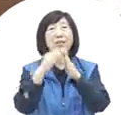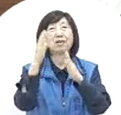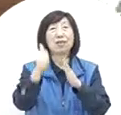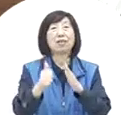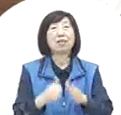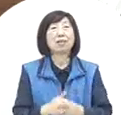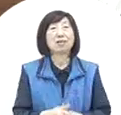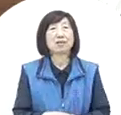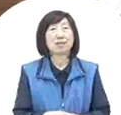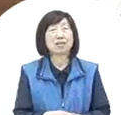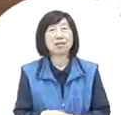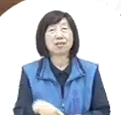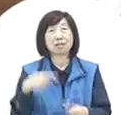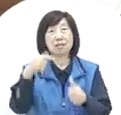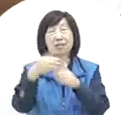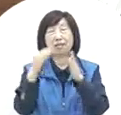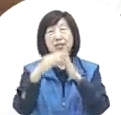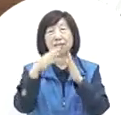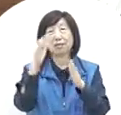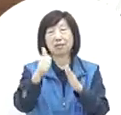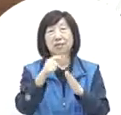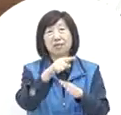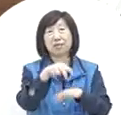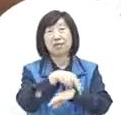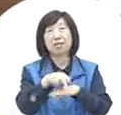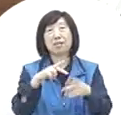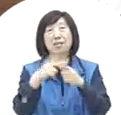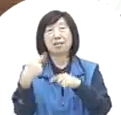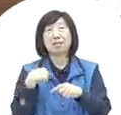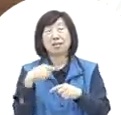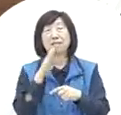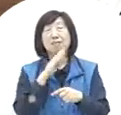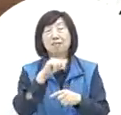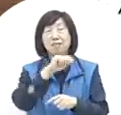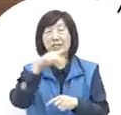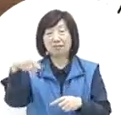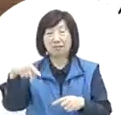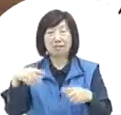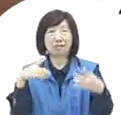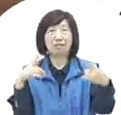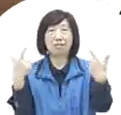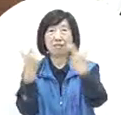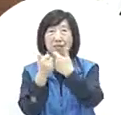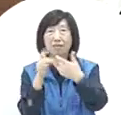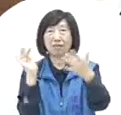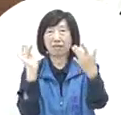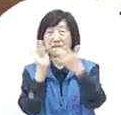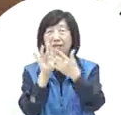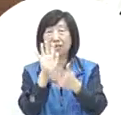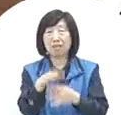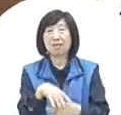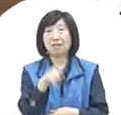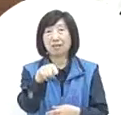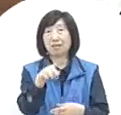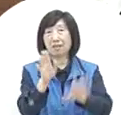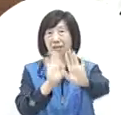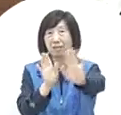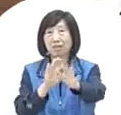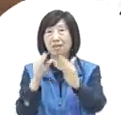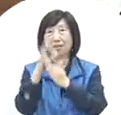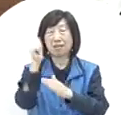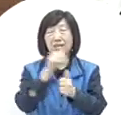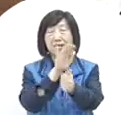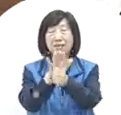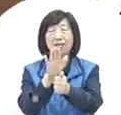为教育局它的校园通跟我们的动健康 APP 我们是已经连接， 没有， 那动健康 APP 上面就有忧郁量表。 局长，你不用帮教育局